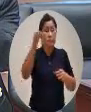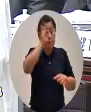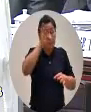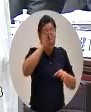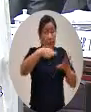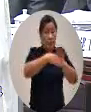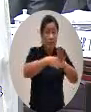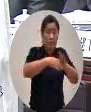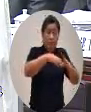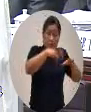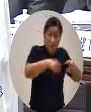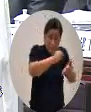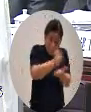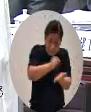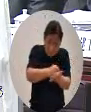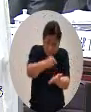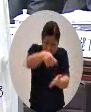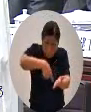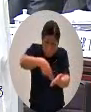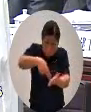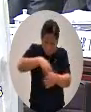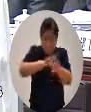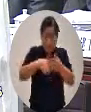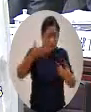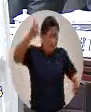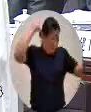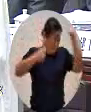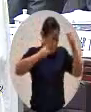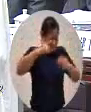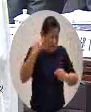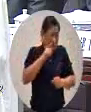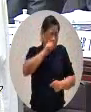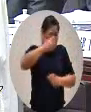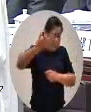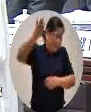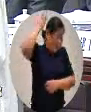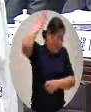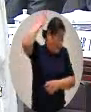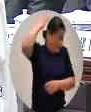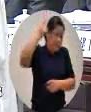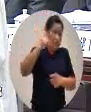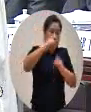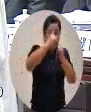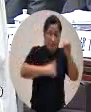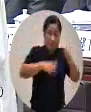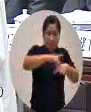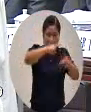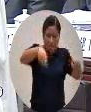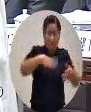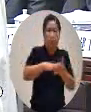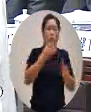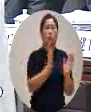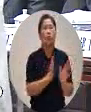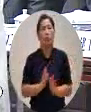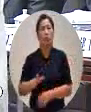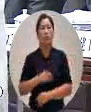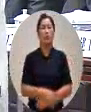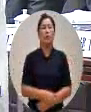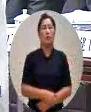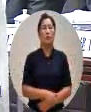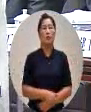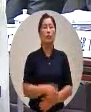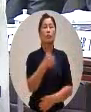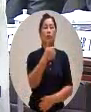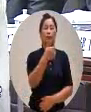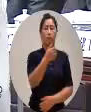或者從第幾記載資料能找到最原始的地方那我們再做處理好 謝謝謝謝市長